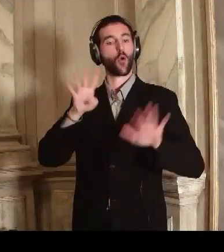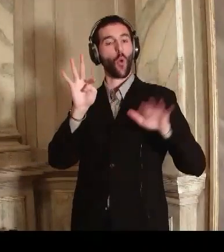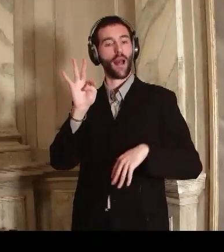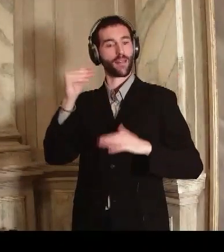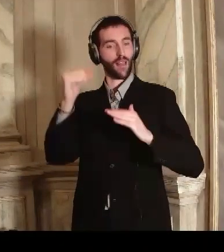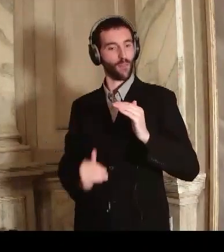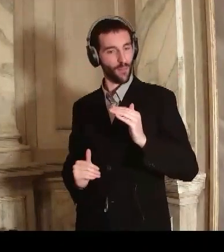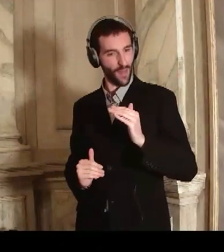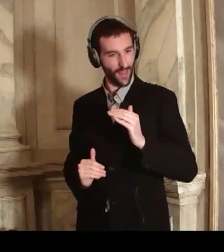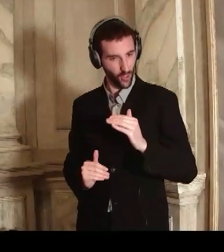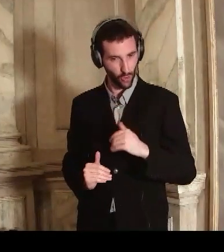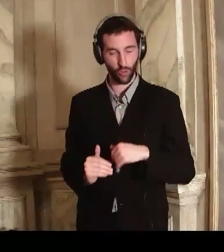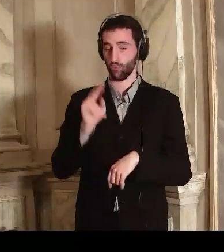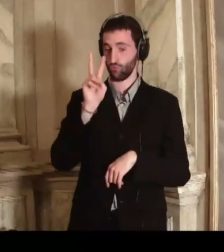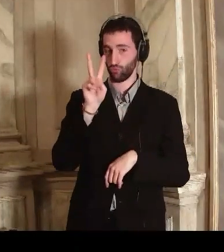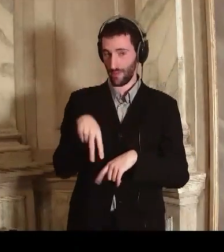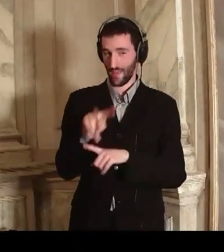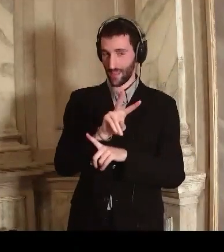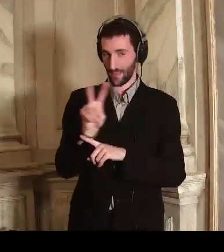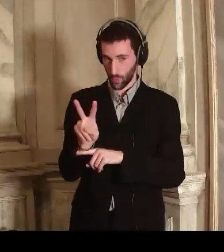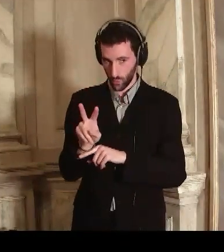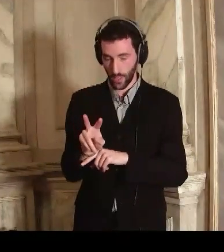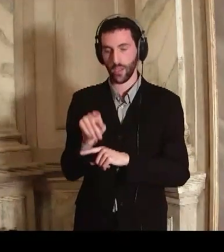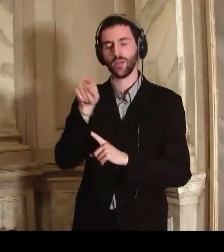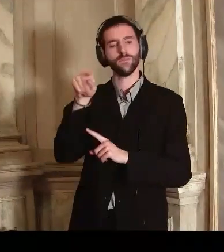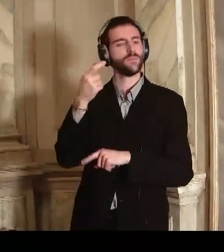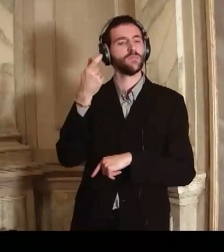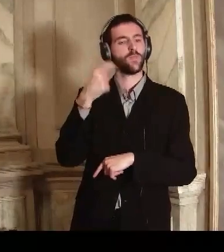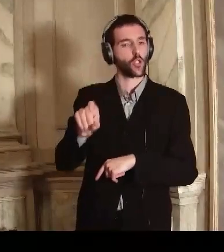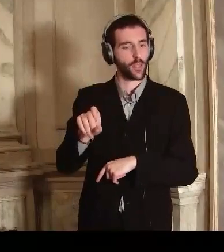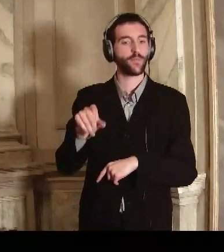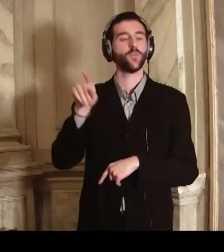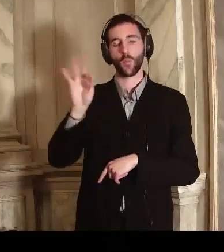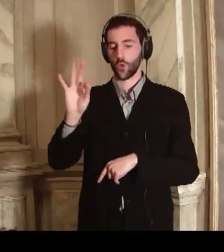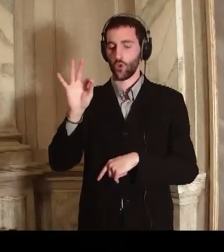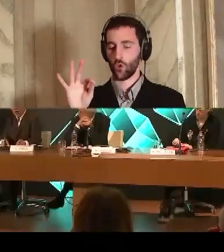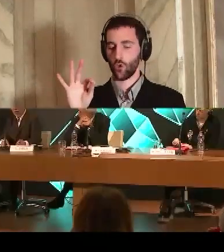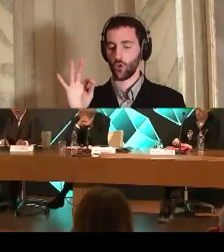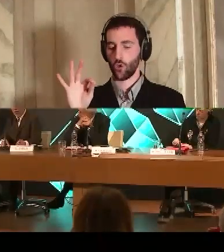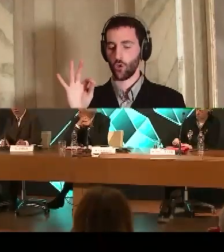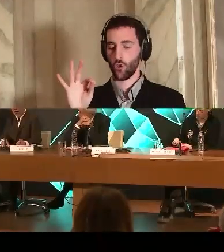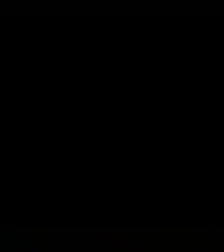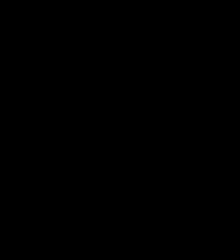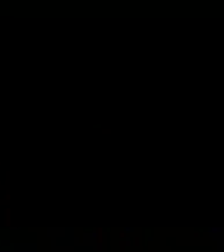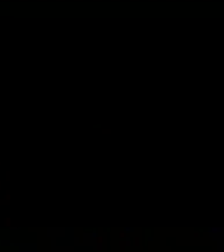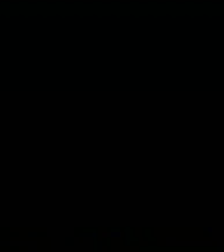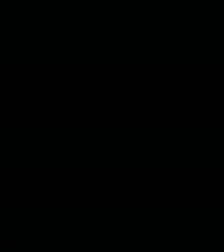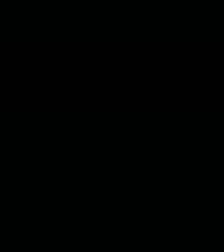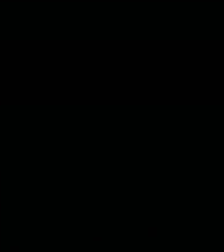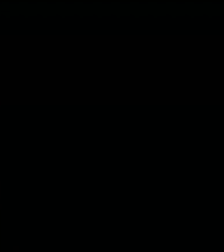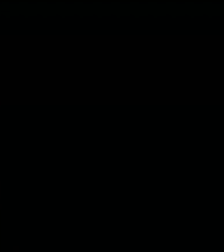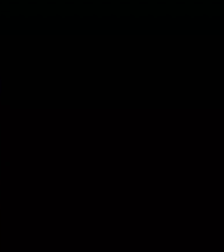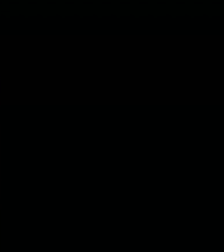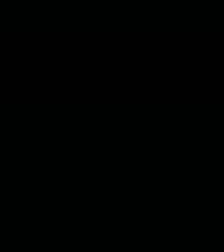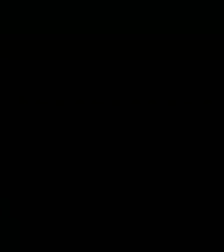2022, nel germinare un presente apparentemente realistico, una via di fuga, una lacerazione